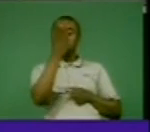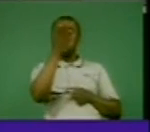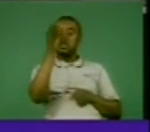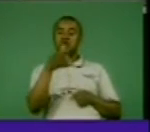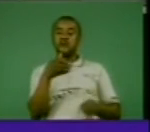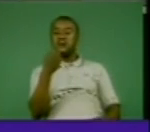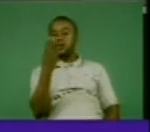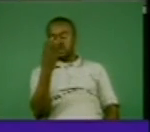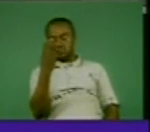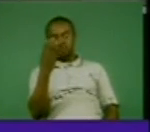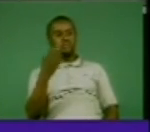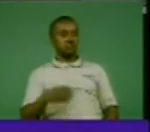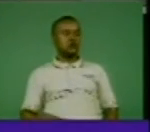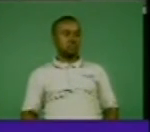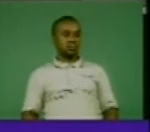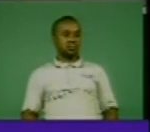na zaidi.